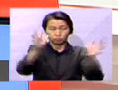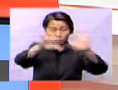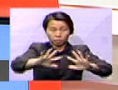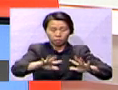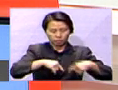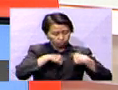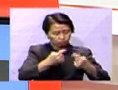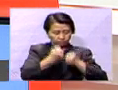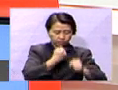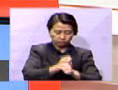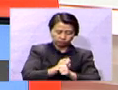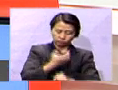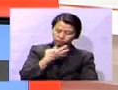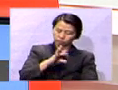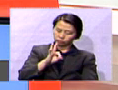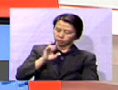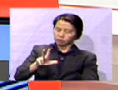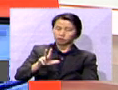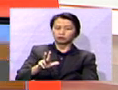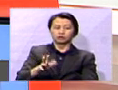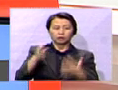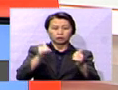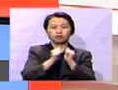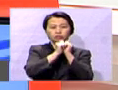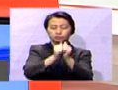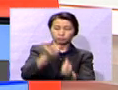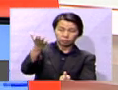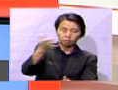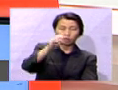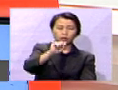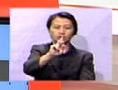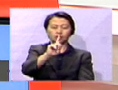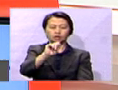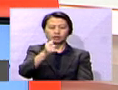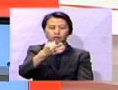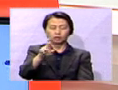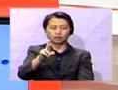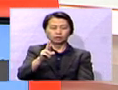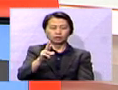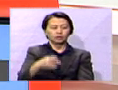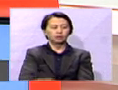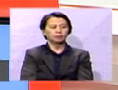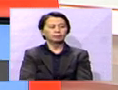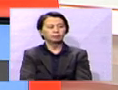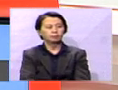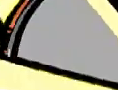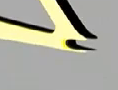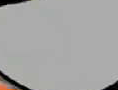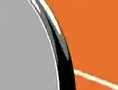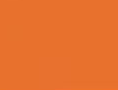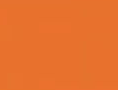tahun 1993. Dan untuk perkembangan penuh, kita bersama Muhammad Akhtar Haji Hamzah dari MyTech.